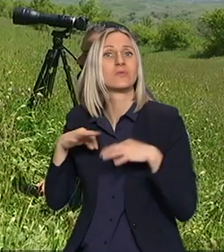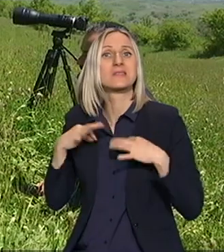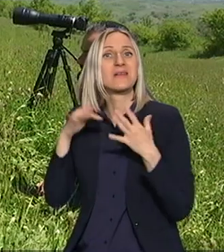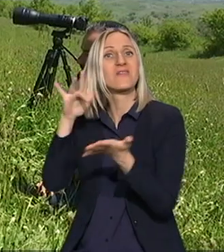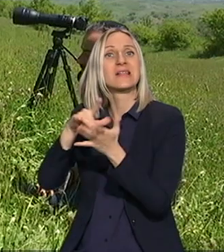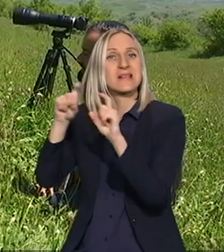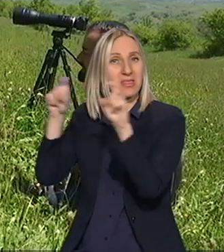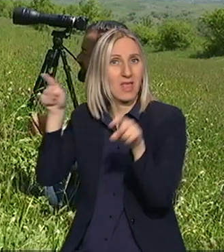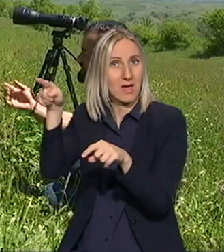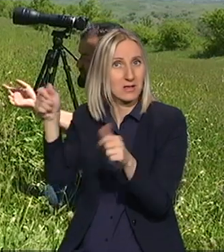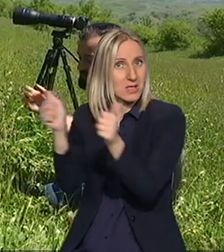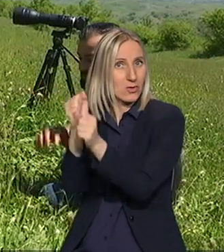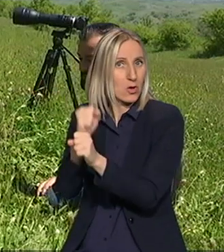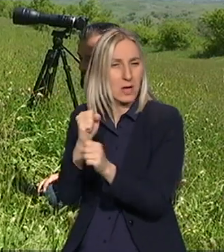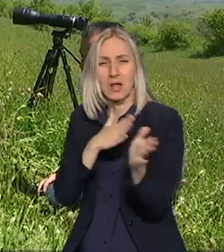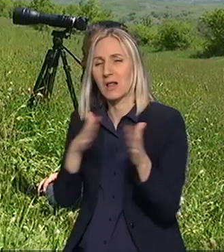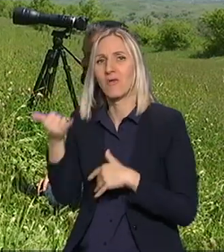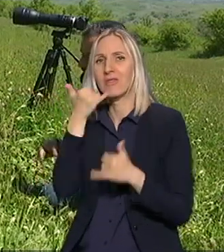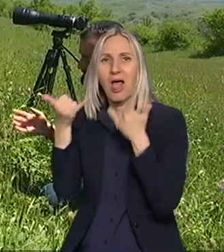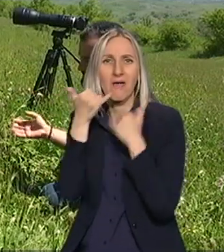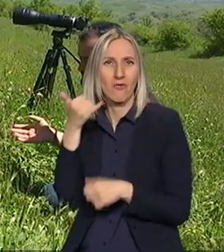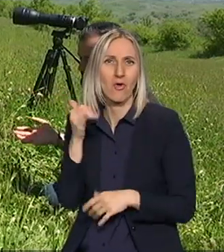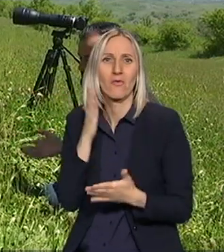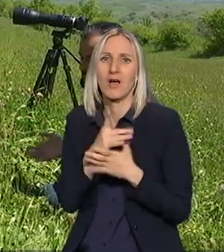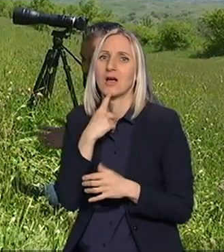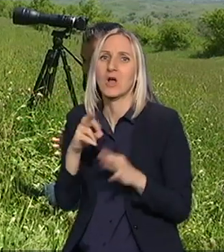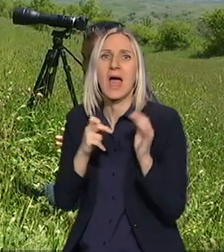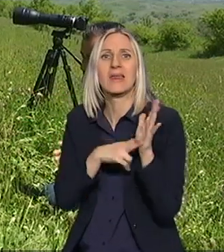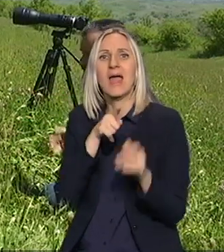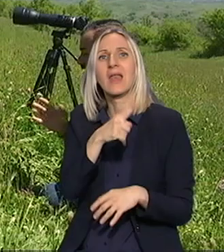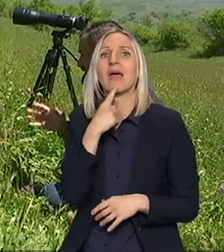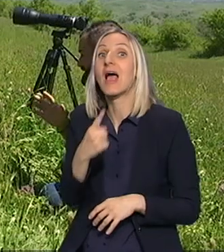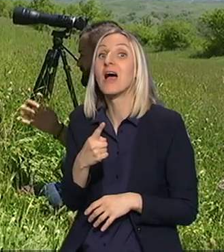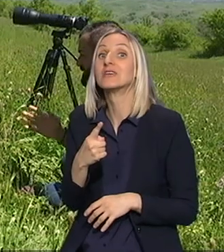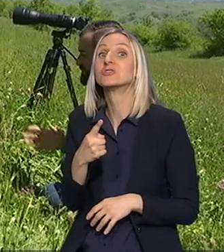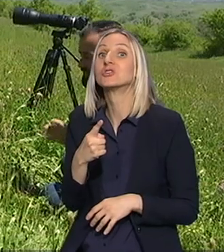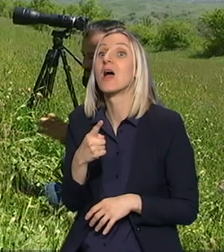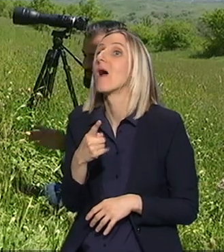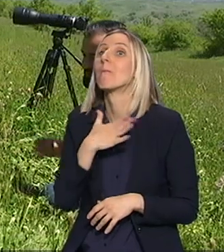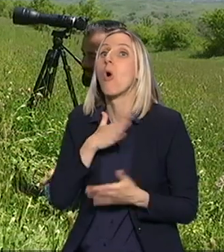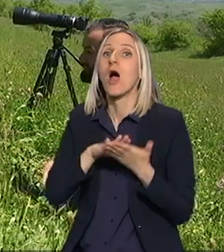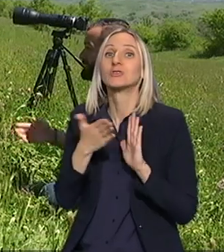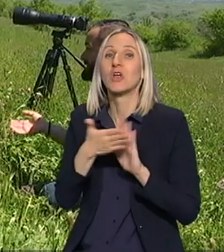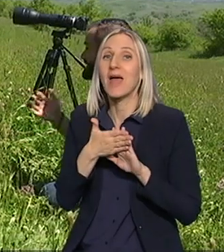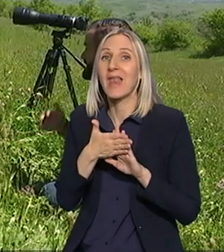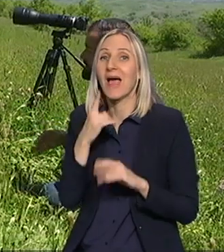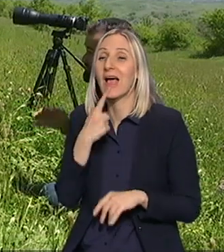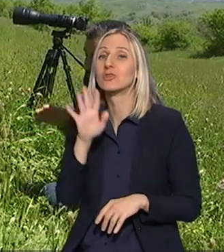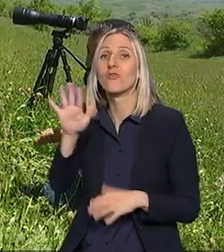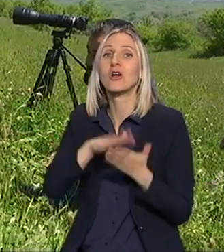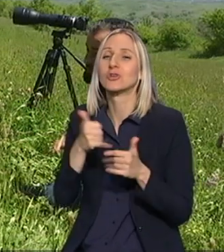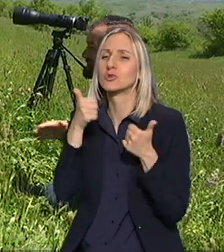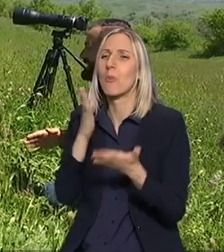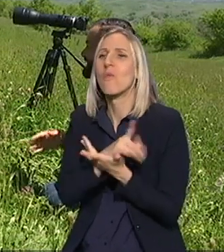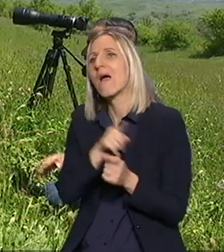da redovno se čujemo telefonu, kaže Arijan, kaže, Valji, tvoja žena je super, uvek me zove na kafu. Onda moja žena kaže, Valji